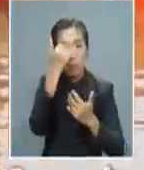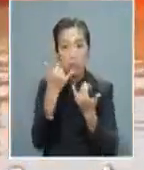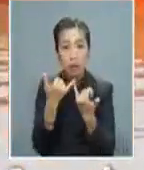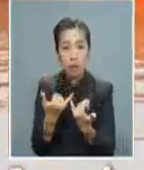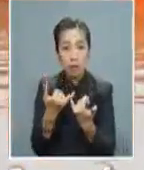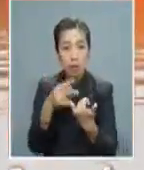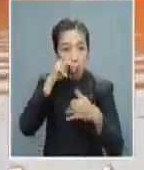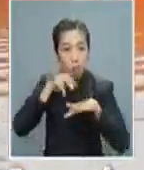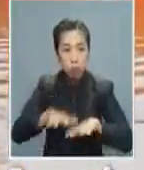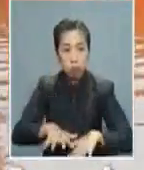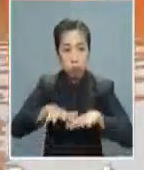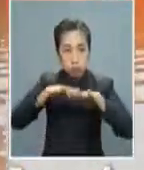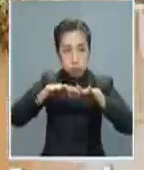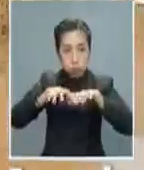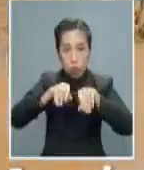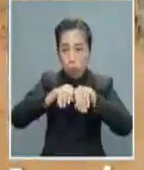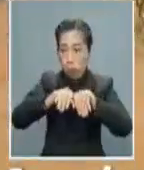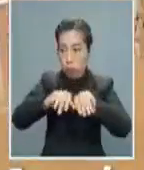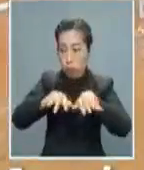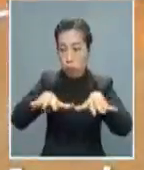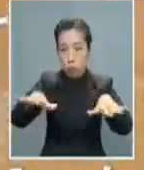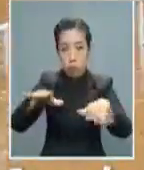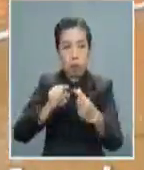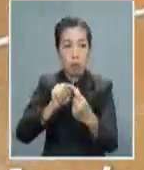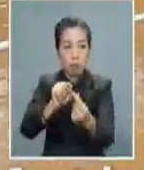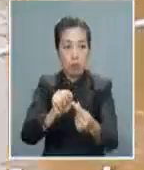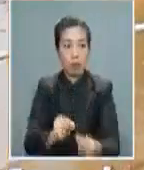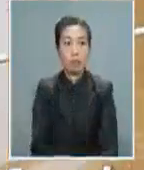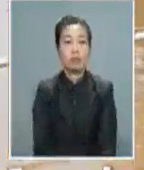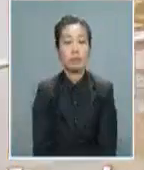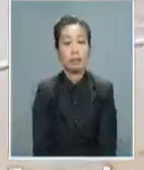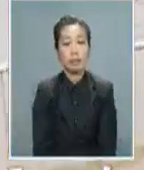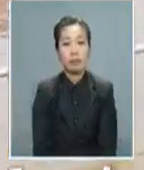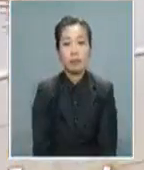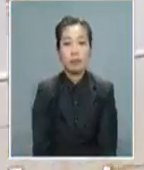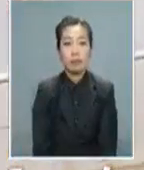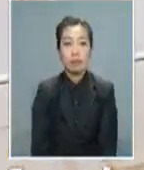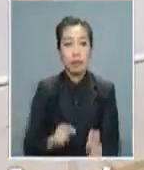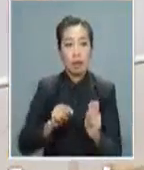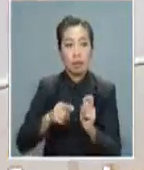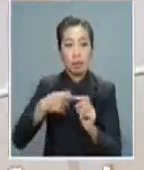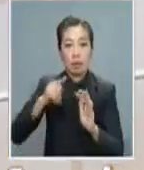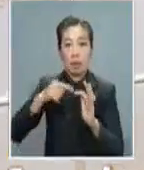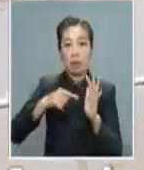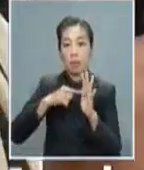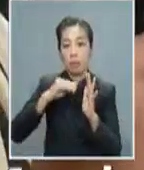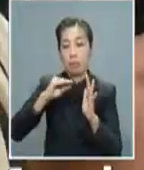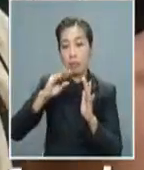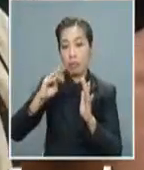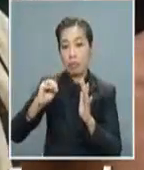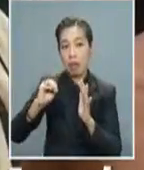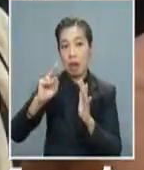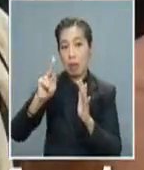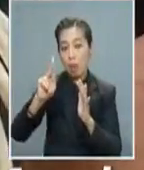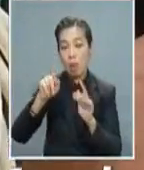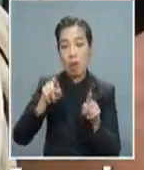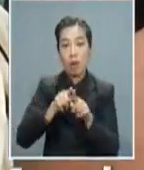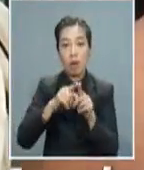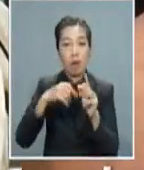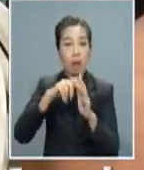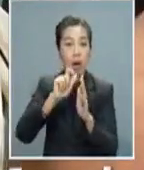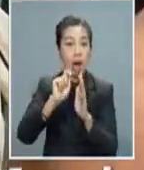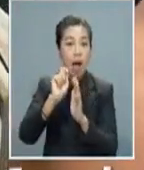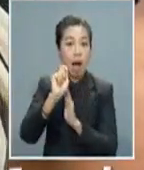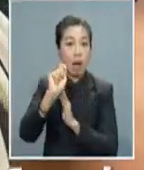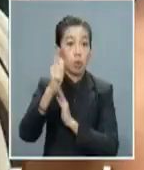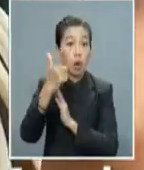นี้น้ำท่วมสูงแล้วขยายเป็นวงกว้างอย่างต่อเนื่องขณะที่อำเภอป่าโมกจังหวัดอ่างทองชาวตำบลโผงเพงก็ต้องน